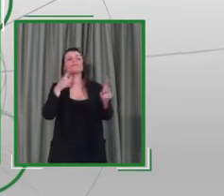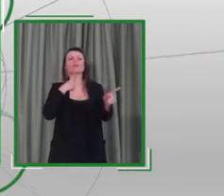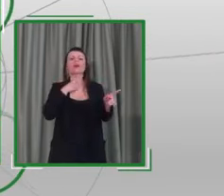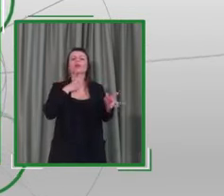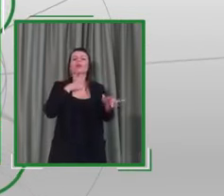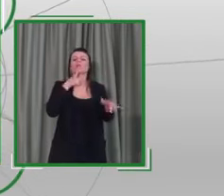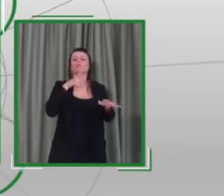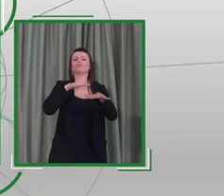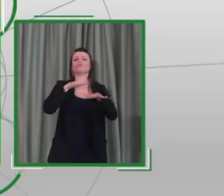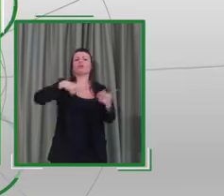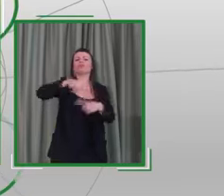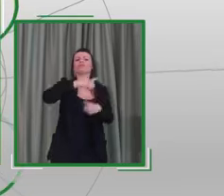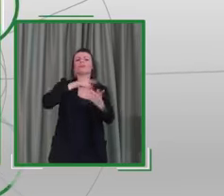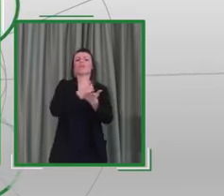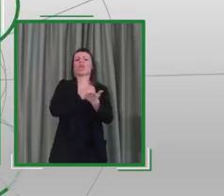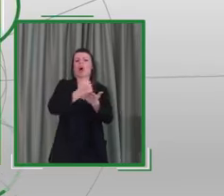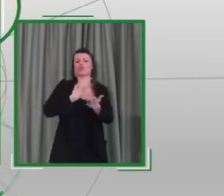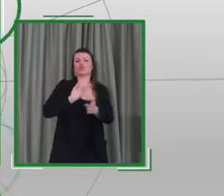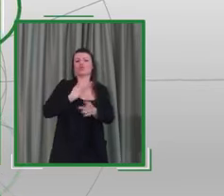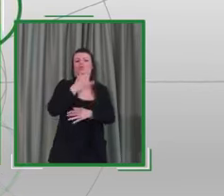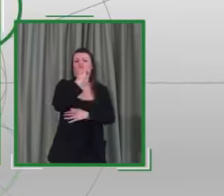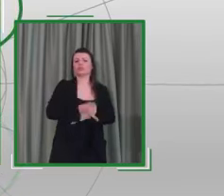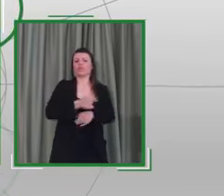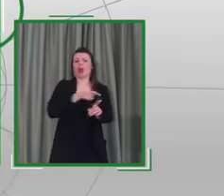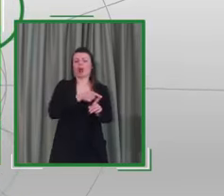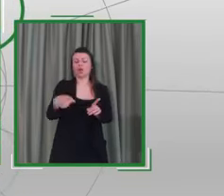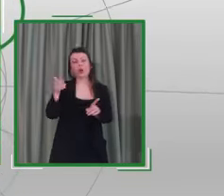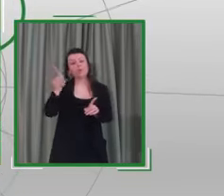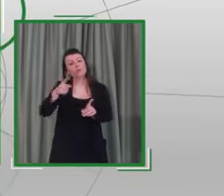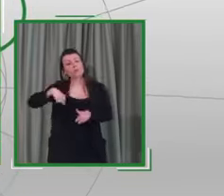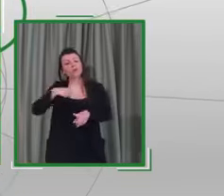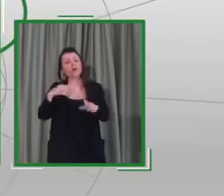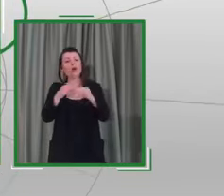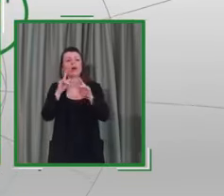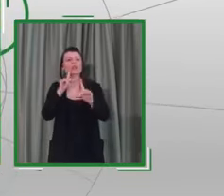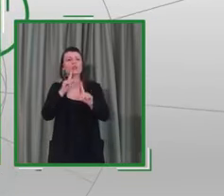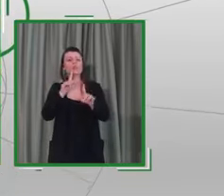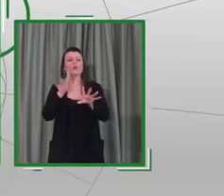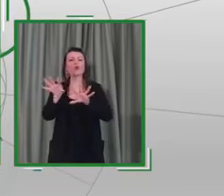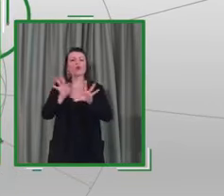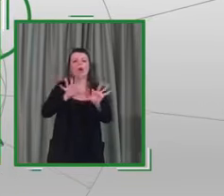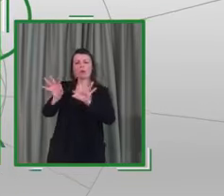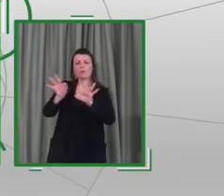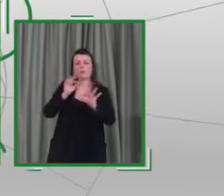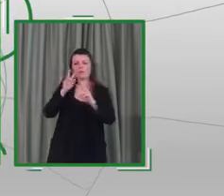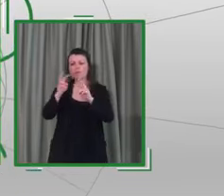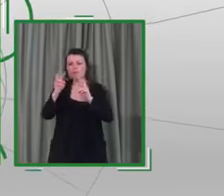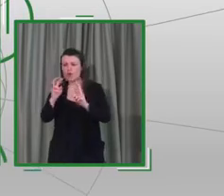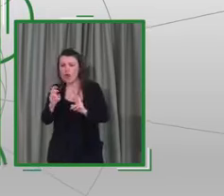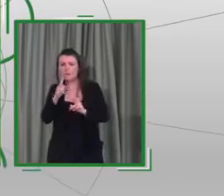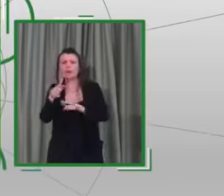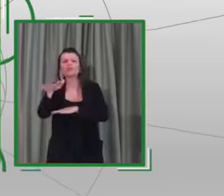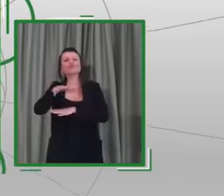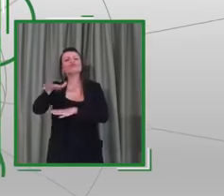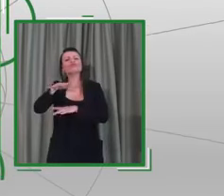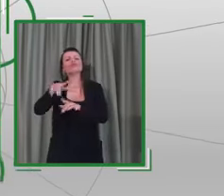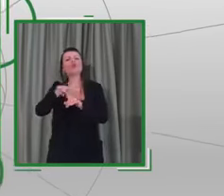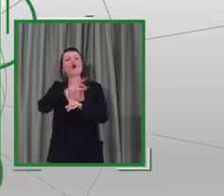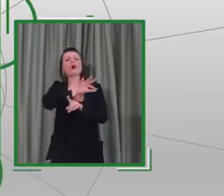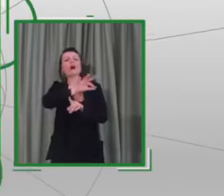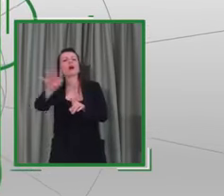siamo andati anche a fare un campionamento sul su alcune zone su alcune comuni che sono